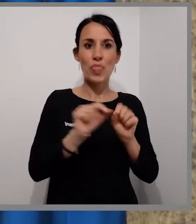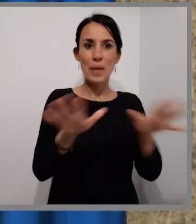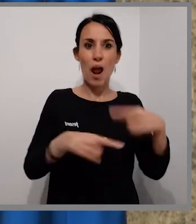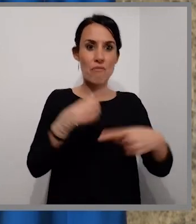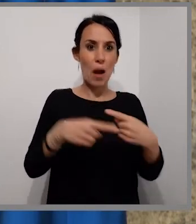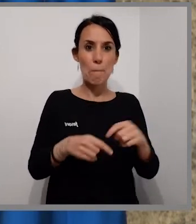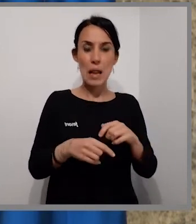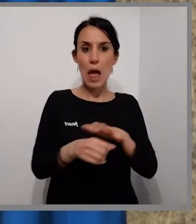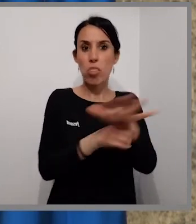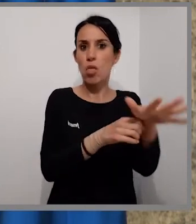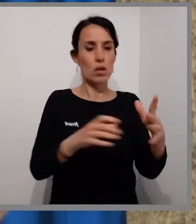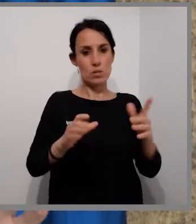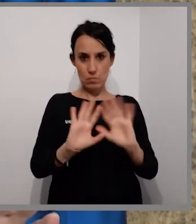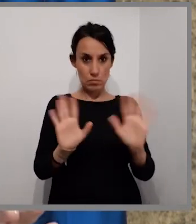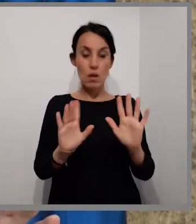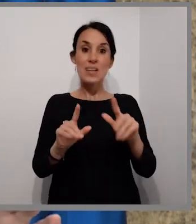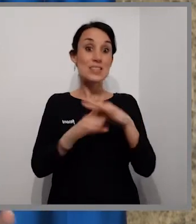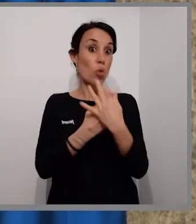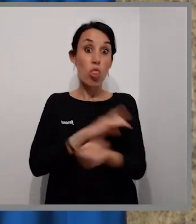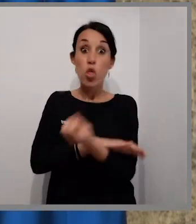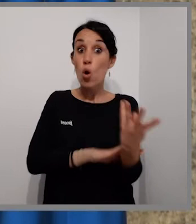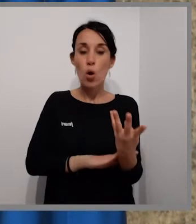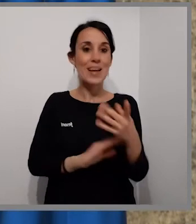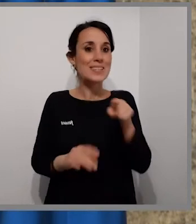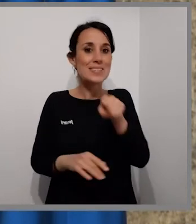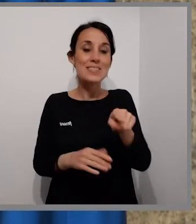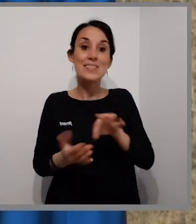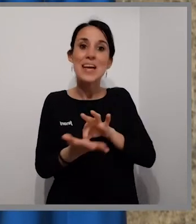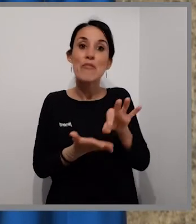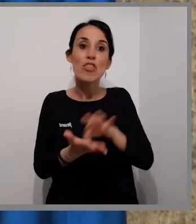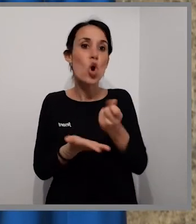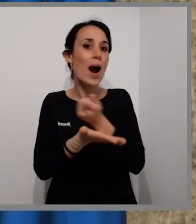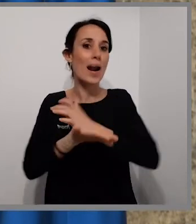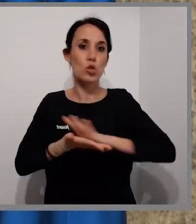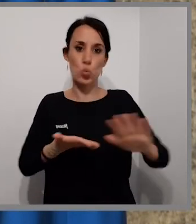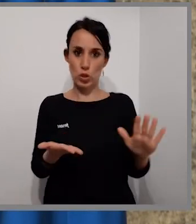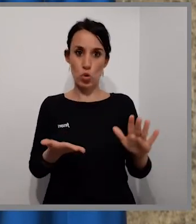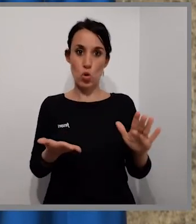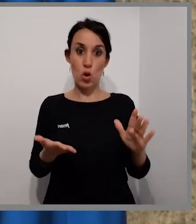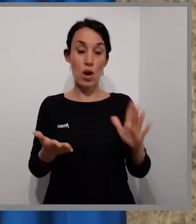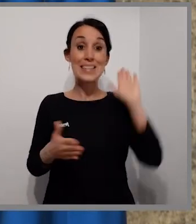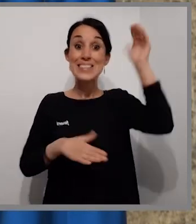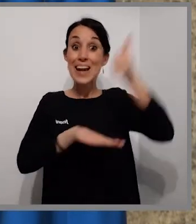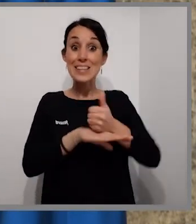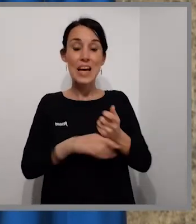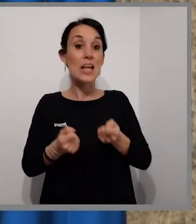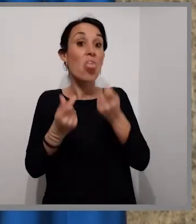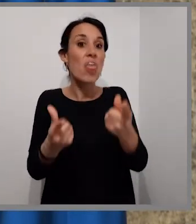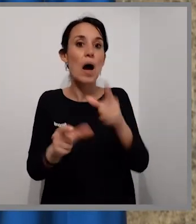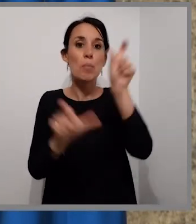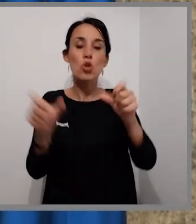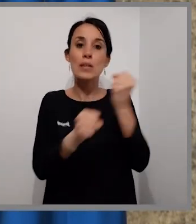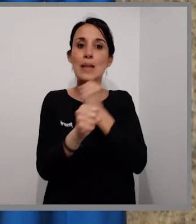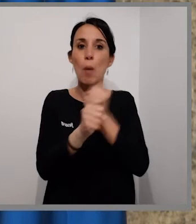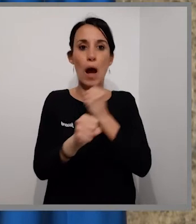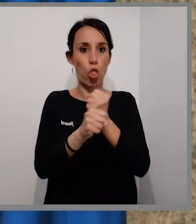en un moment determinat a les seves famílies, qualsevol de les circumstàncies possibles. És un servei absolutament gratuït que dona la Generalitat